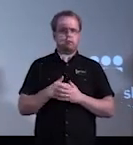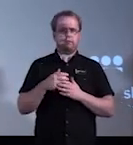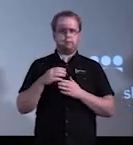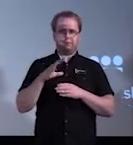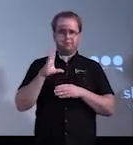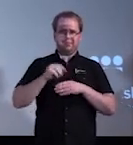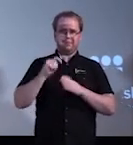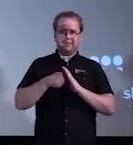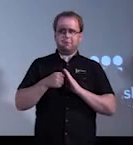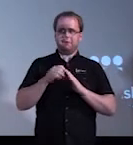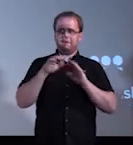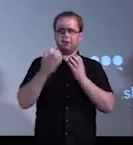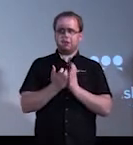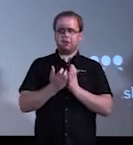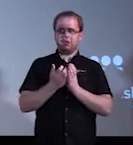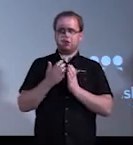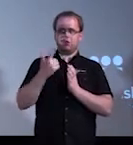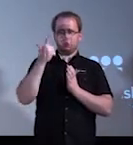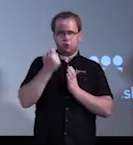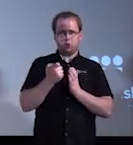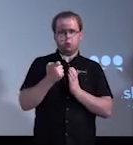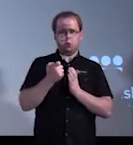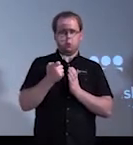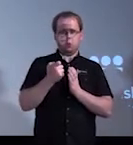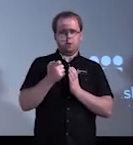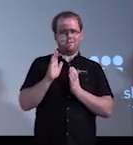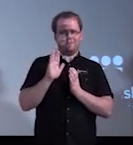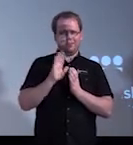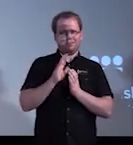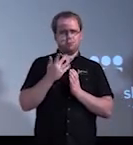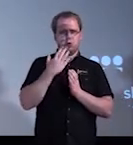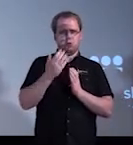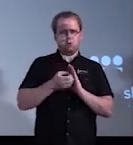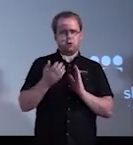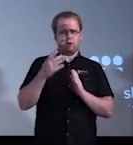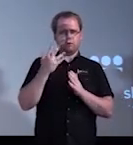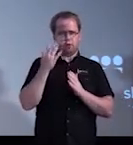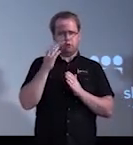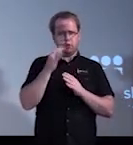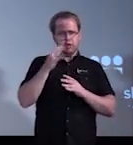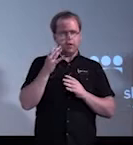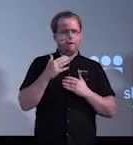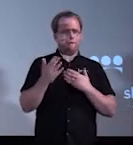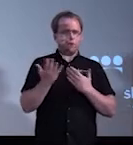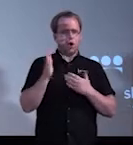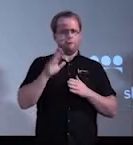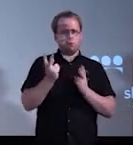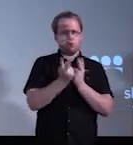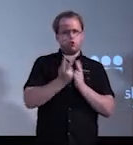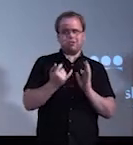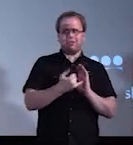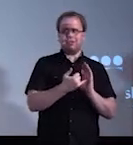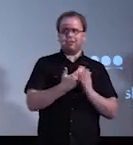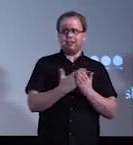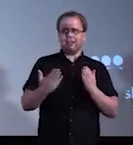trafik i kritiken, men jag tror att det finns anledning att fundera på vad det har betytt och hur det kommer att se ut framöver. Därför att vad vi talar om här, det är ju ingen